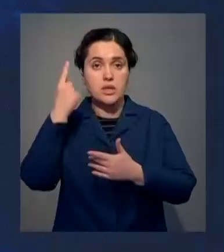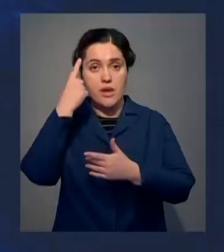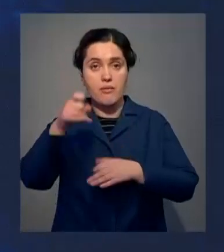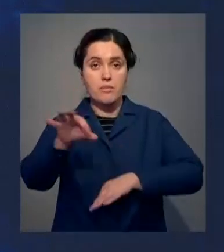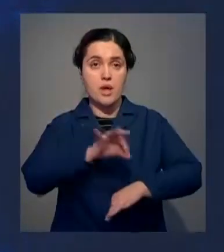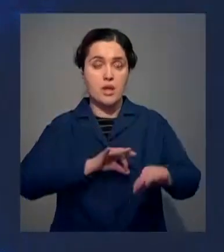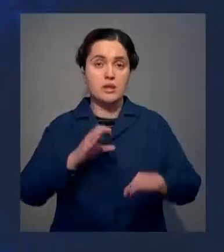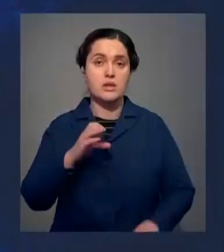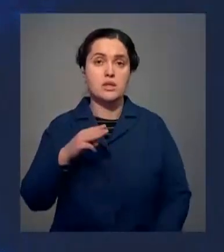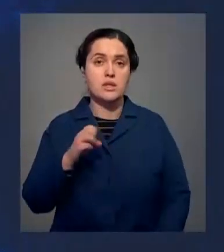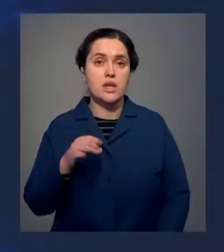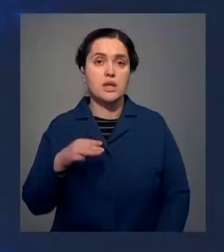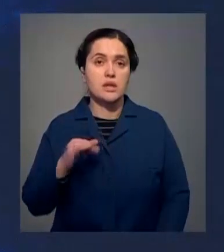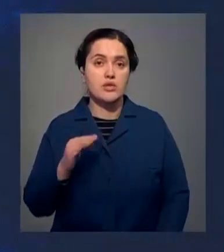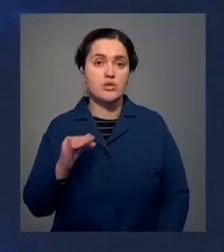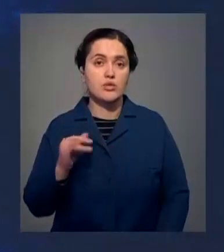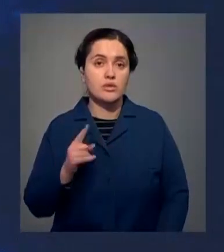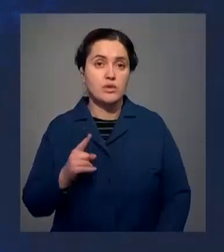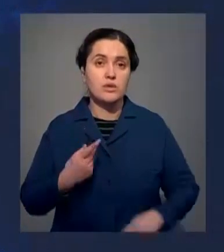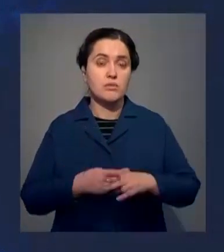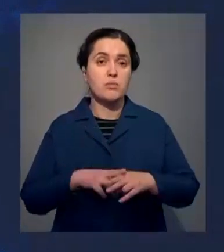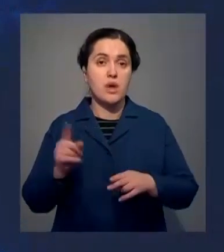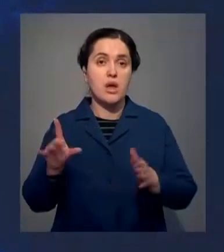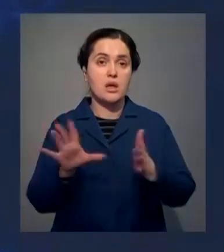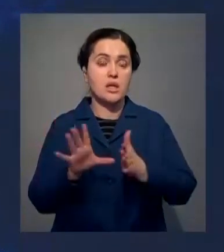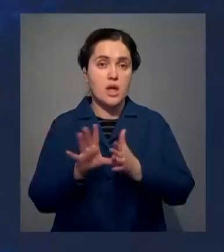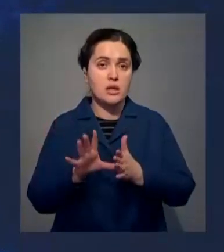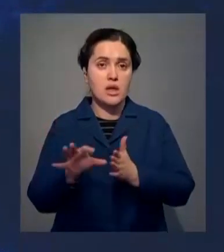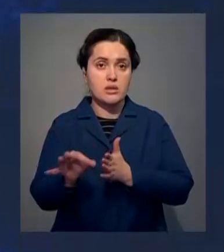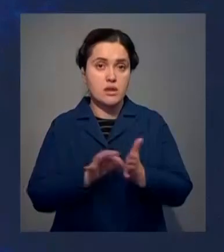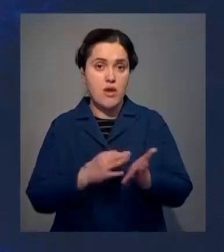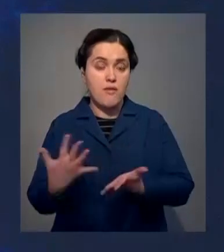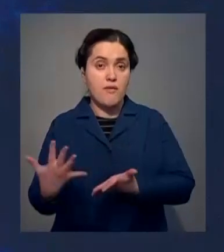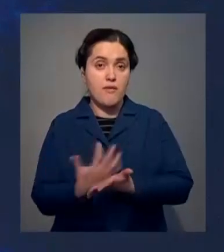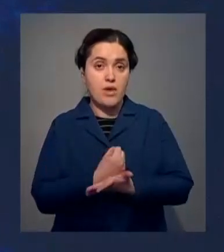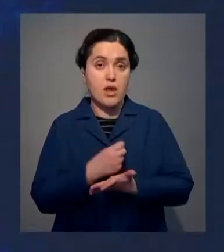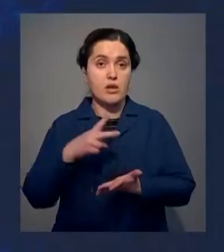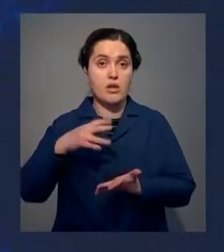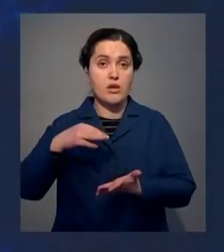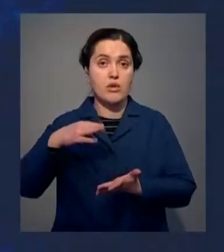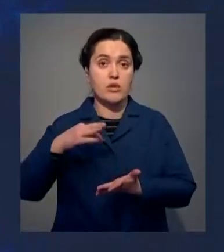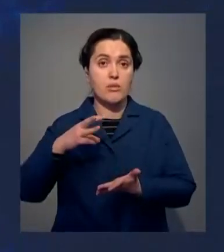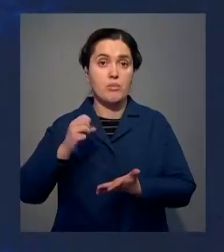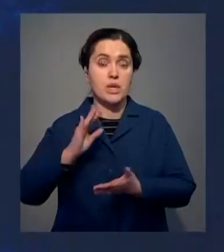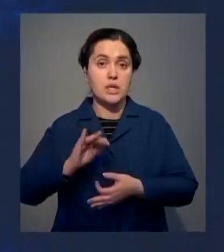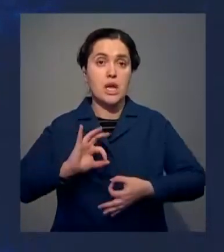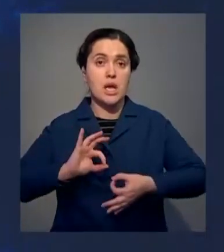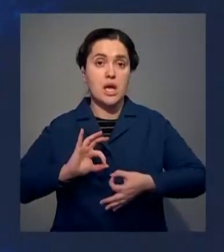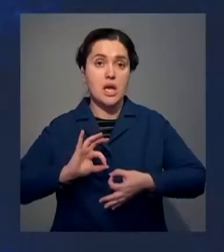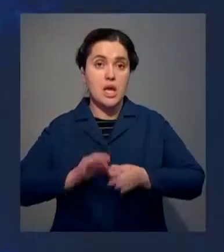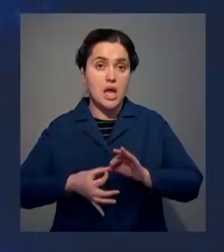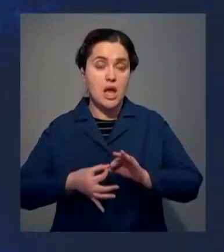проекта Сетте Жолдас. Ключевую роль здесь играют электронные моментальные лотереи Лотоматик. На тонкостях и перспективах